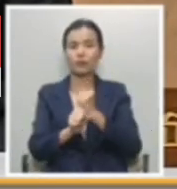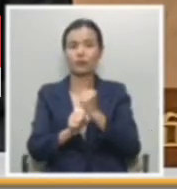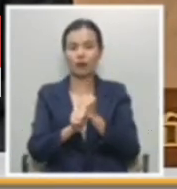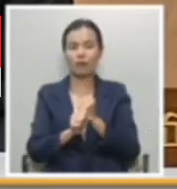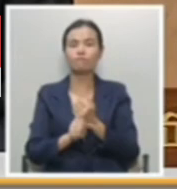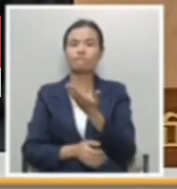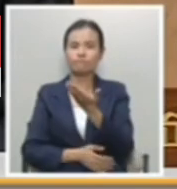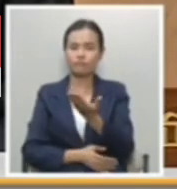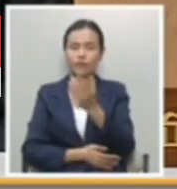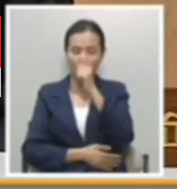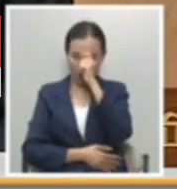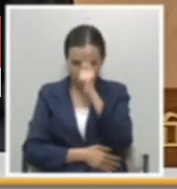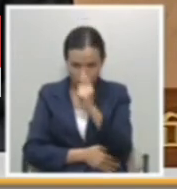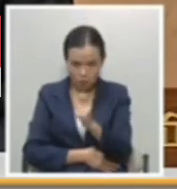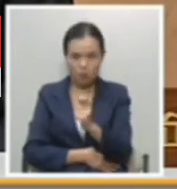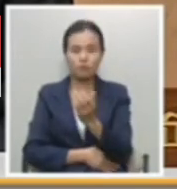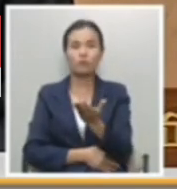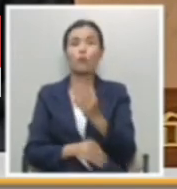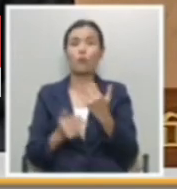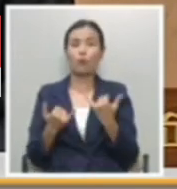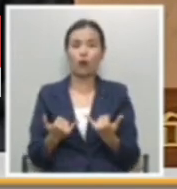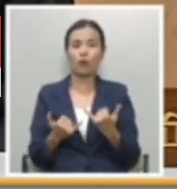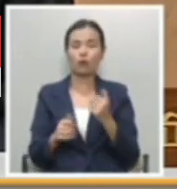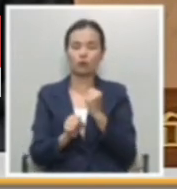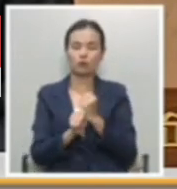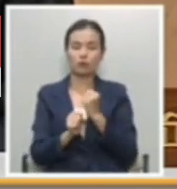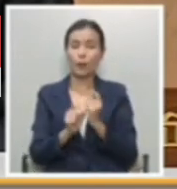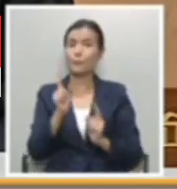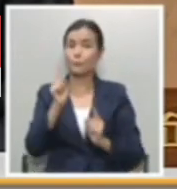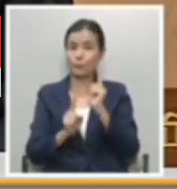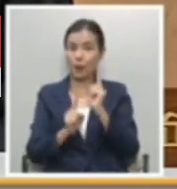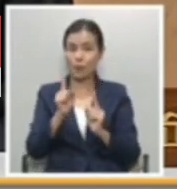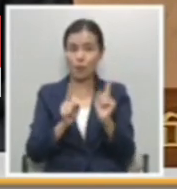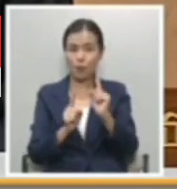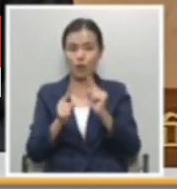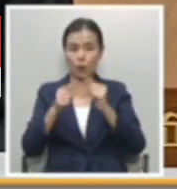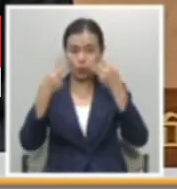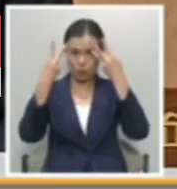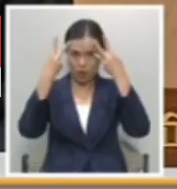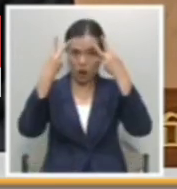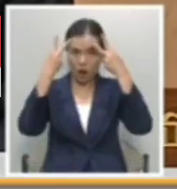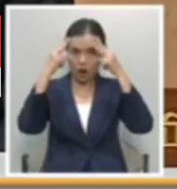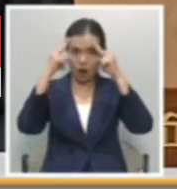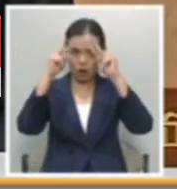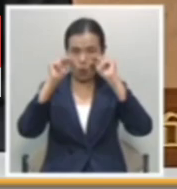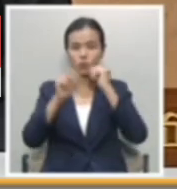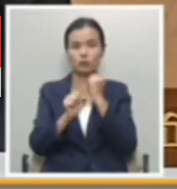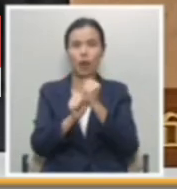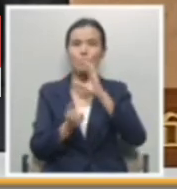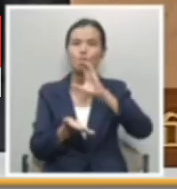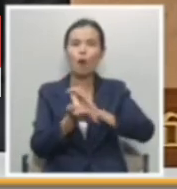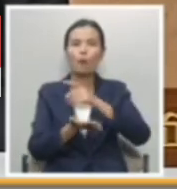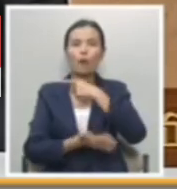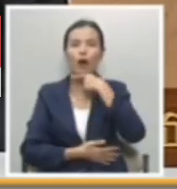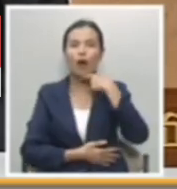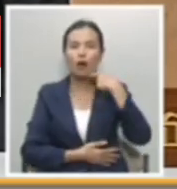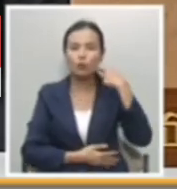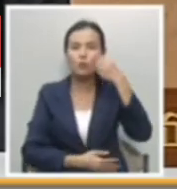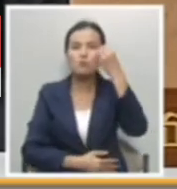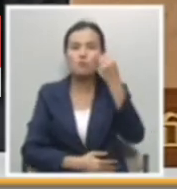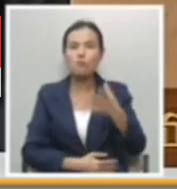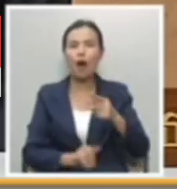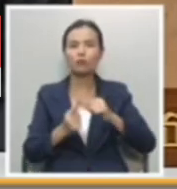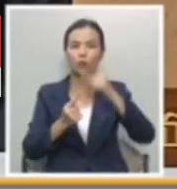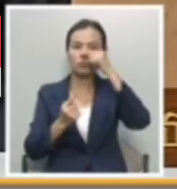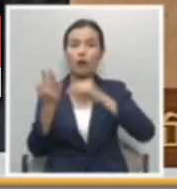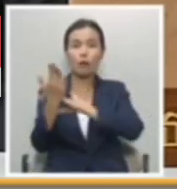เคารพครับวันนี้ท่านทำสถิติแล้วท่านเป็นนายกรัฐมนตรีที่ทำงบประมาณขาดดุลรวมกันแล้วมากที่สุดในประเทศไท